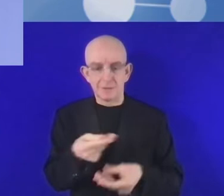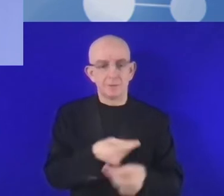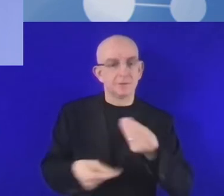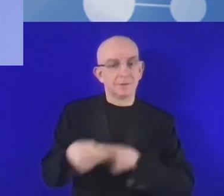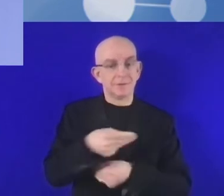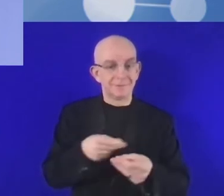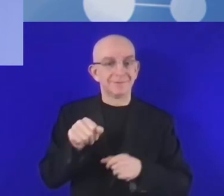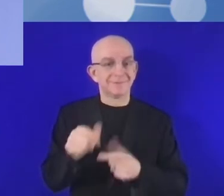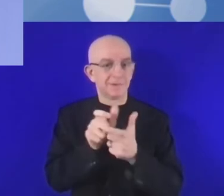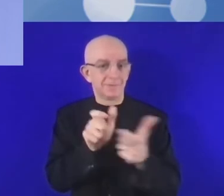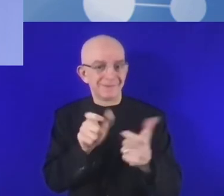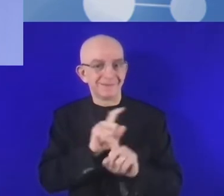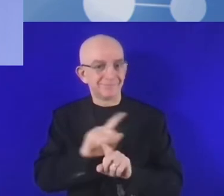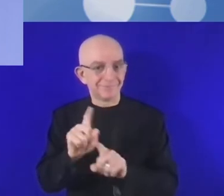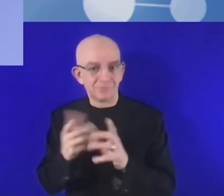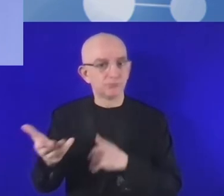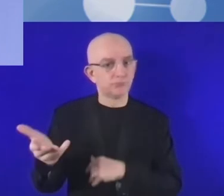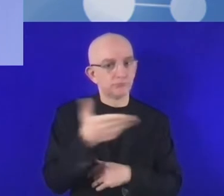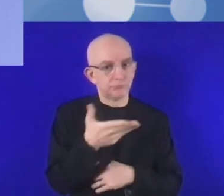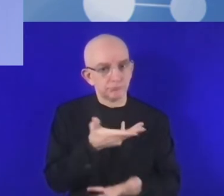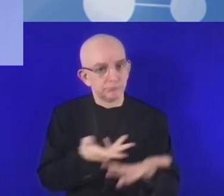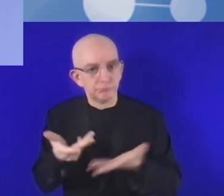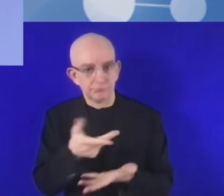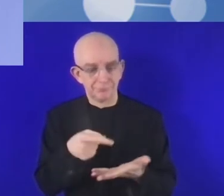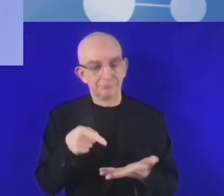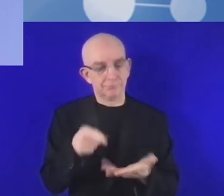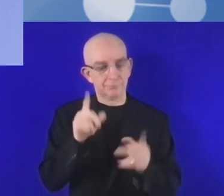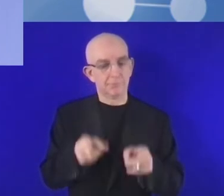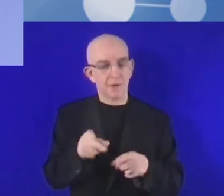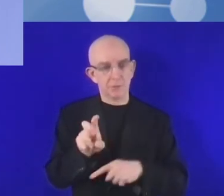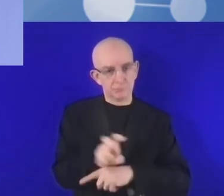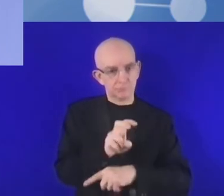的法律法规的过程当中，能够